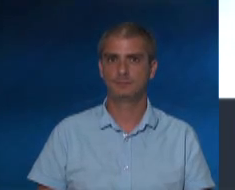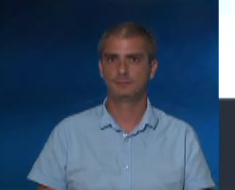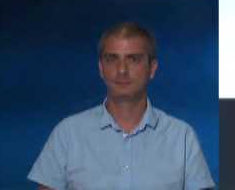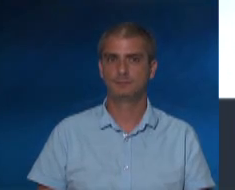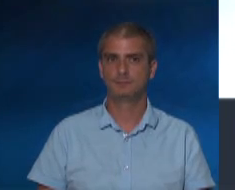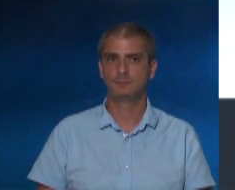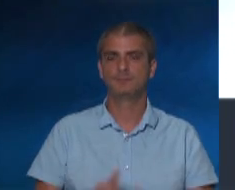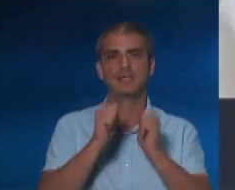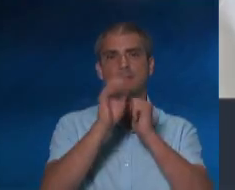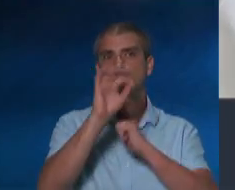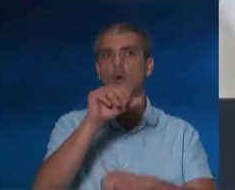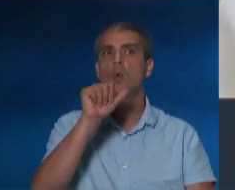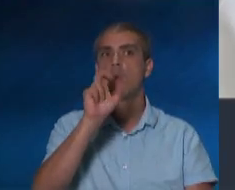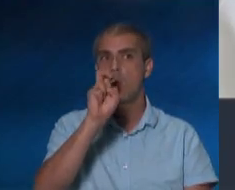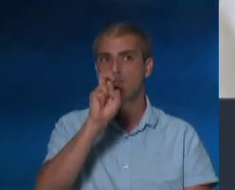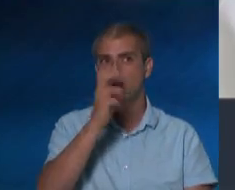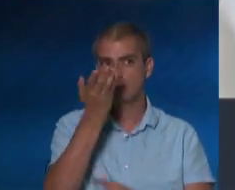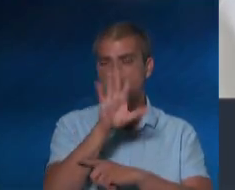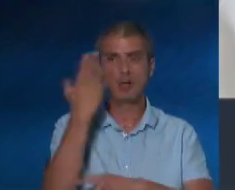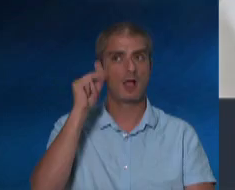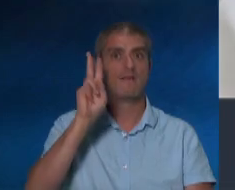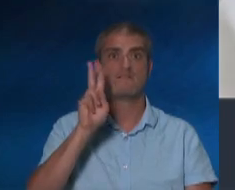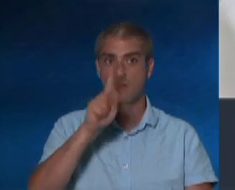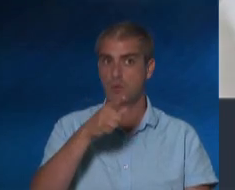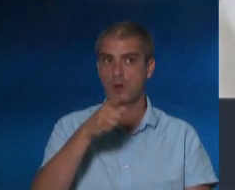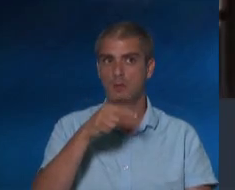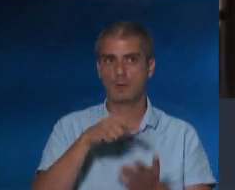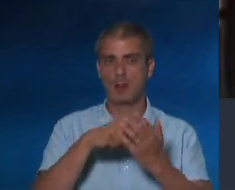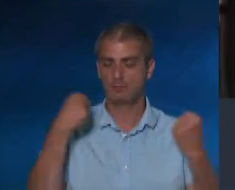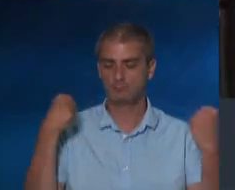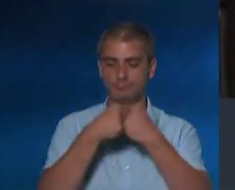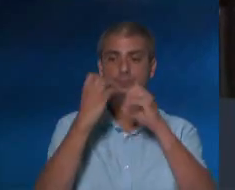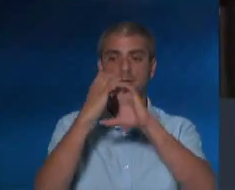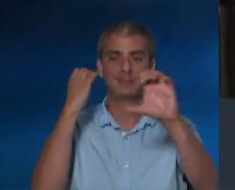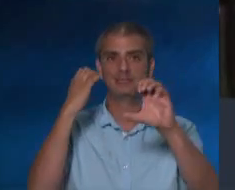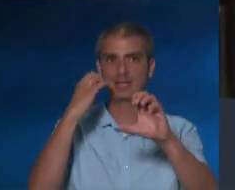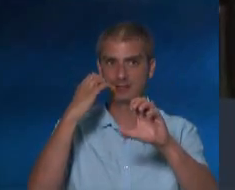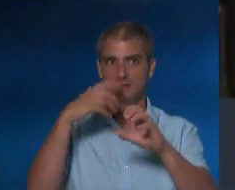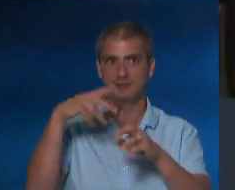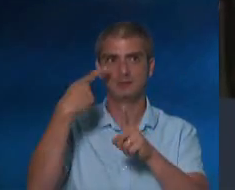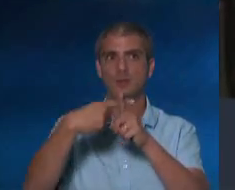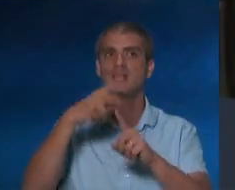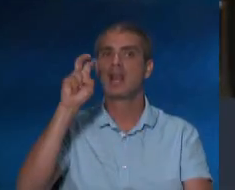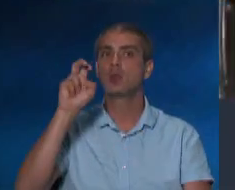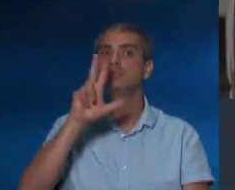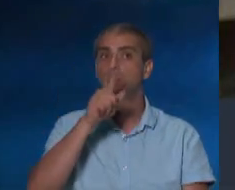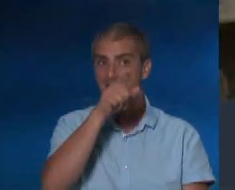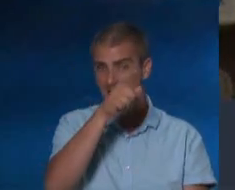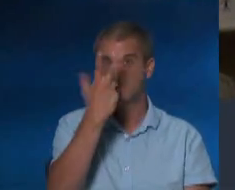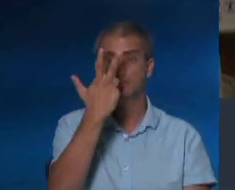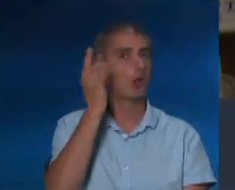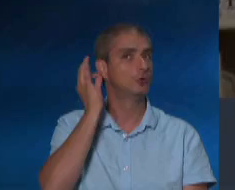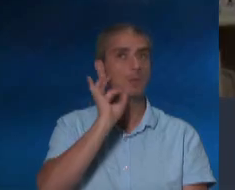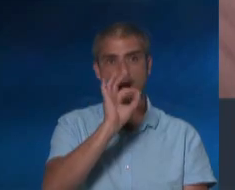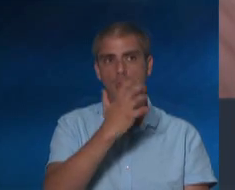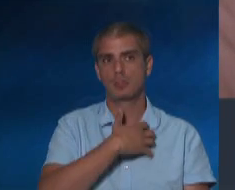בן זוגה של אולפת נהרג בפברואר האחרון בהתנגשות המסעית בצומת אילות ציפור. היא ושלוש